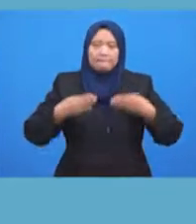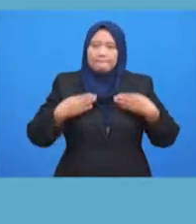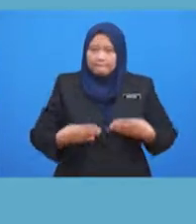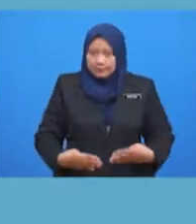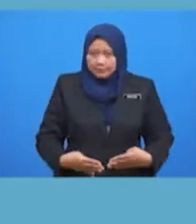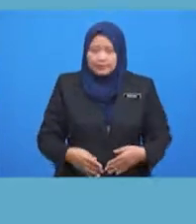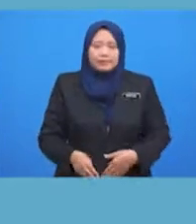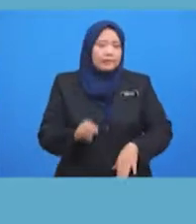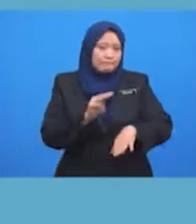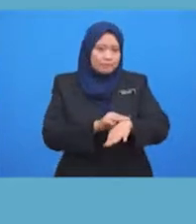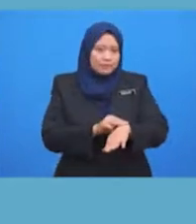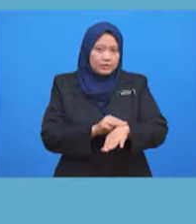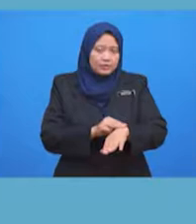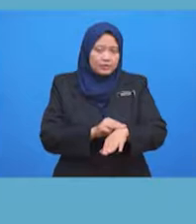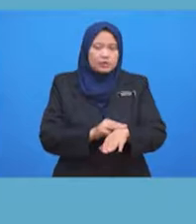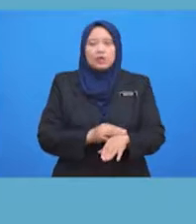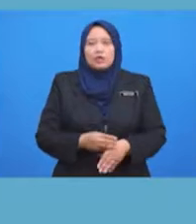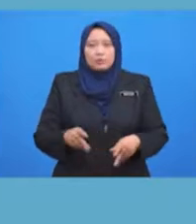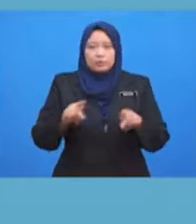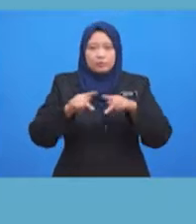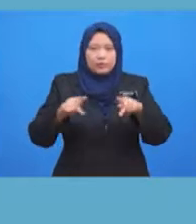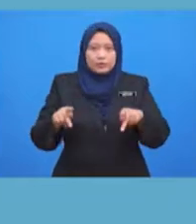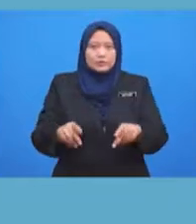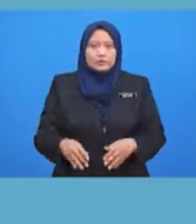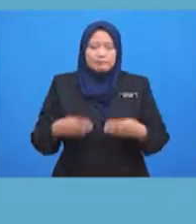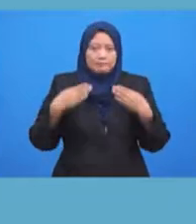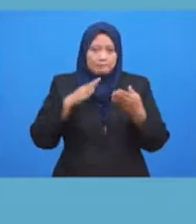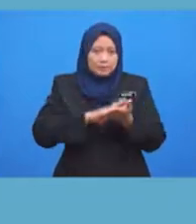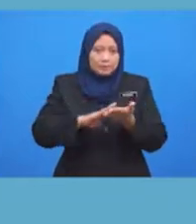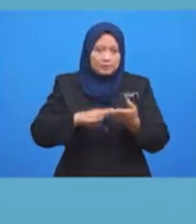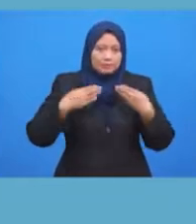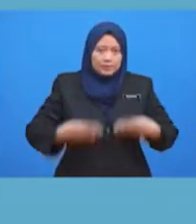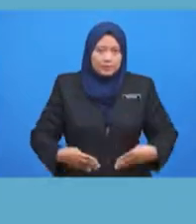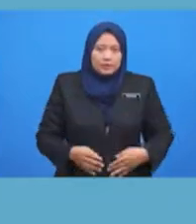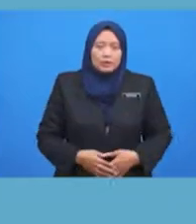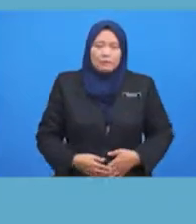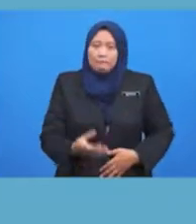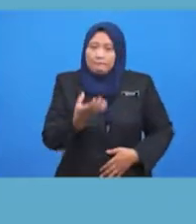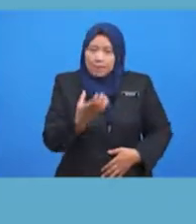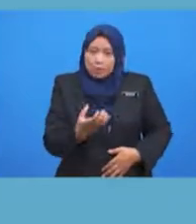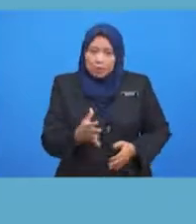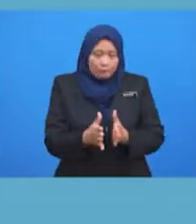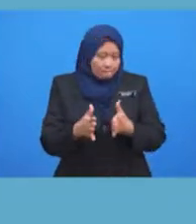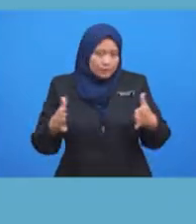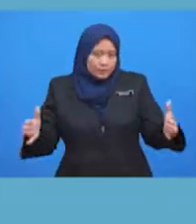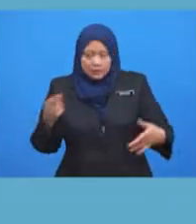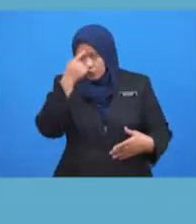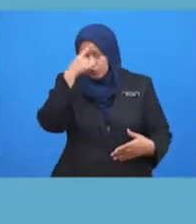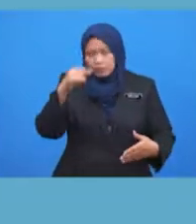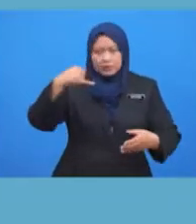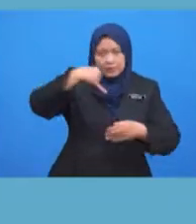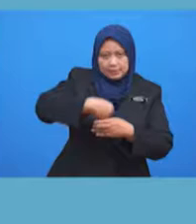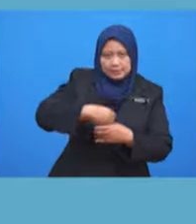digunakan semasa proses membersihkan badan. Seterusnya, mangkuk besar yang digunakan untuk mengisi